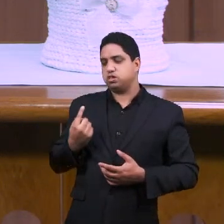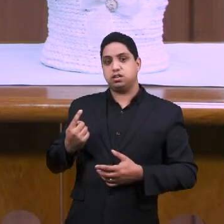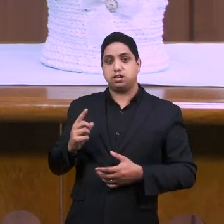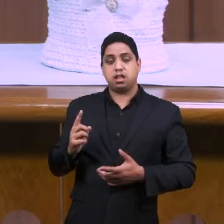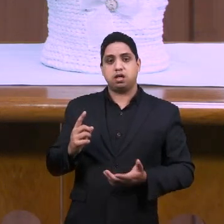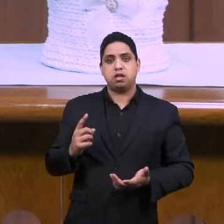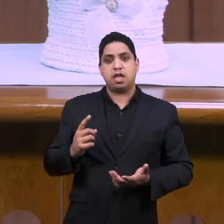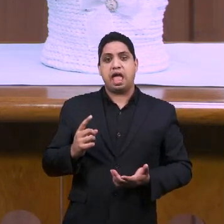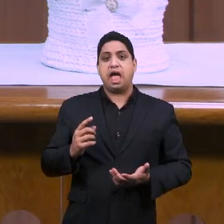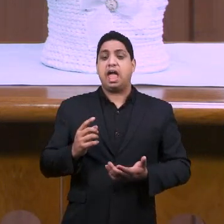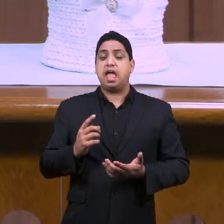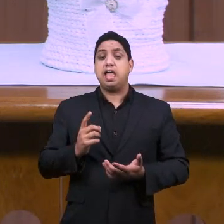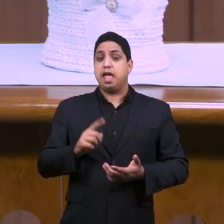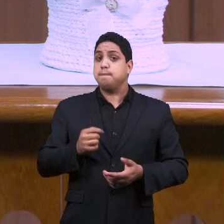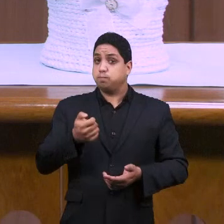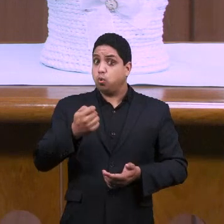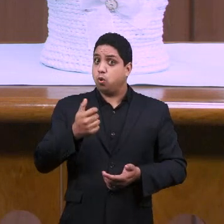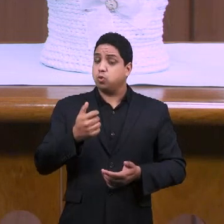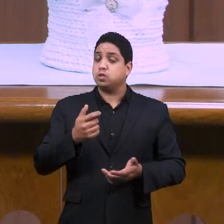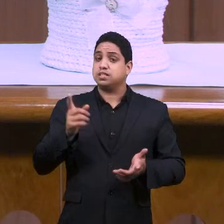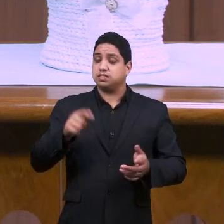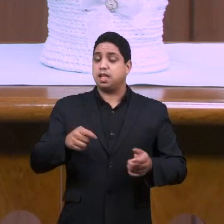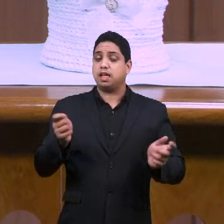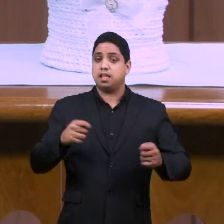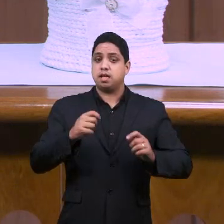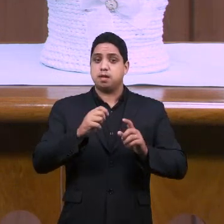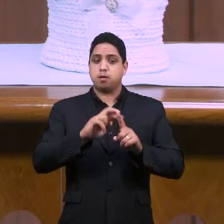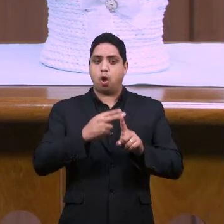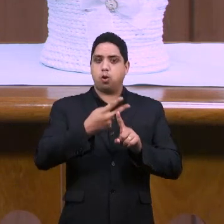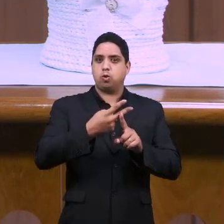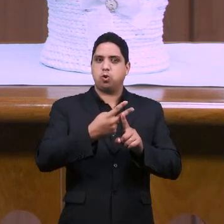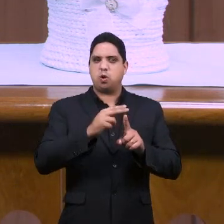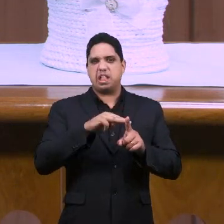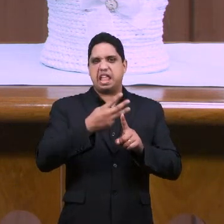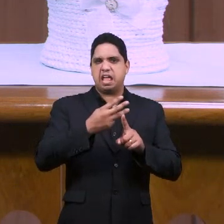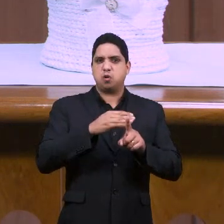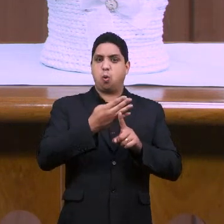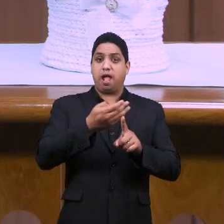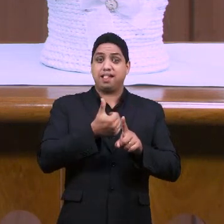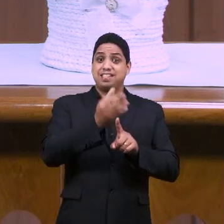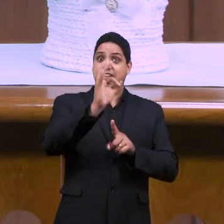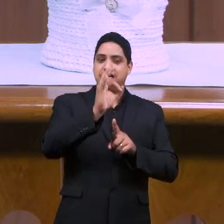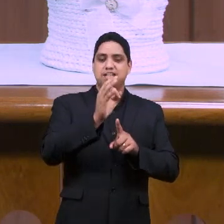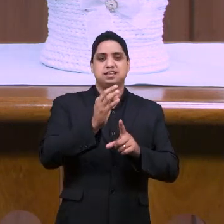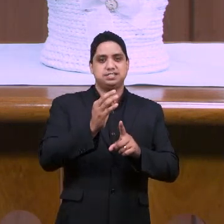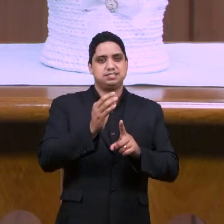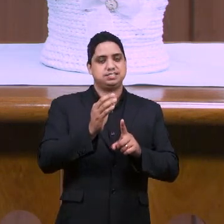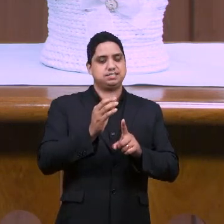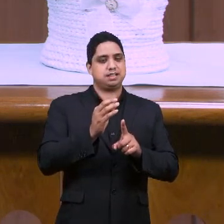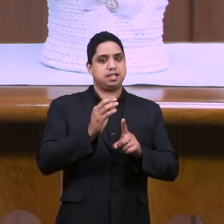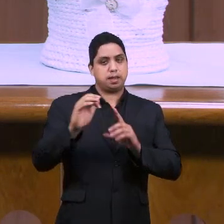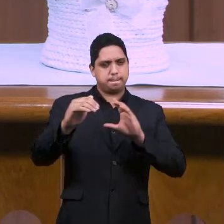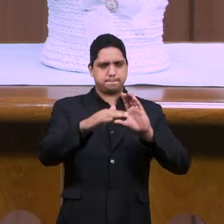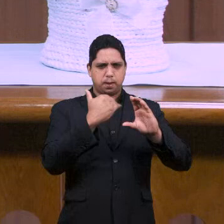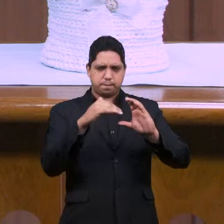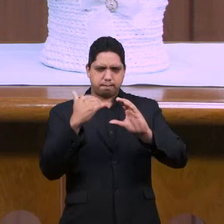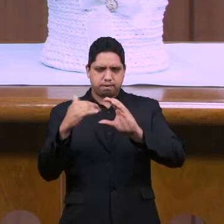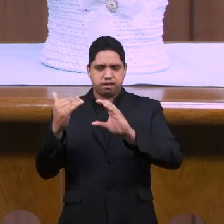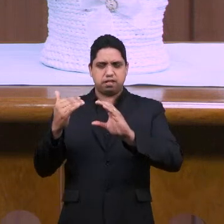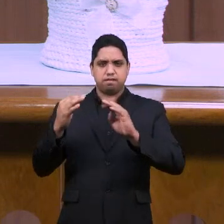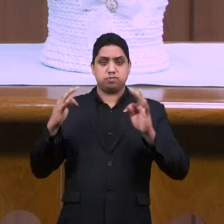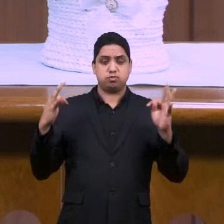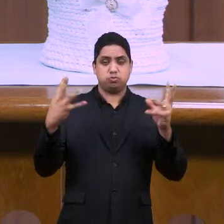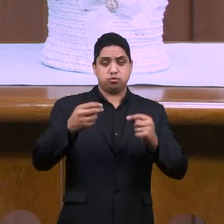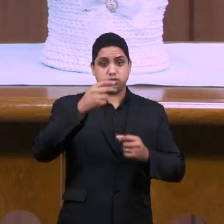évidemment. Mais nous allons multiplier ça au moins pour 4, 5, 10, ce nombre qui est envoyé ici de participation.